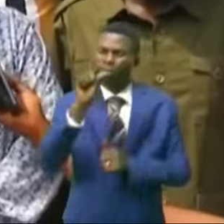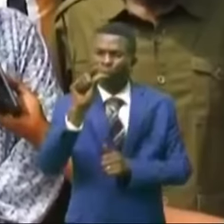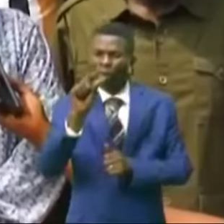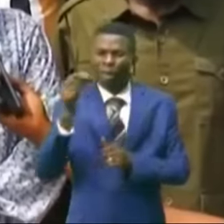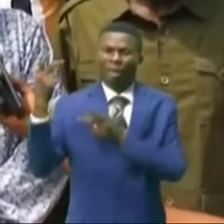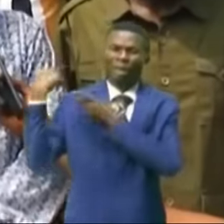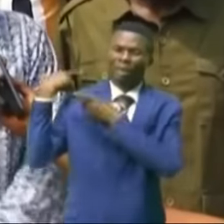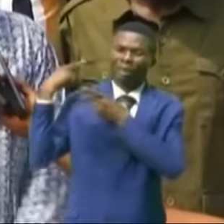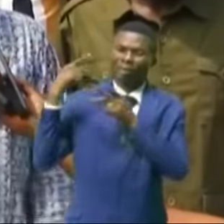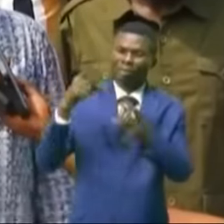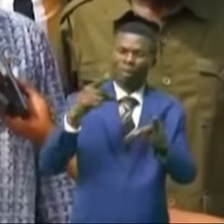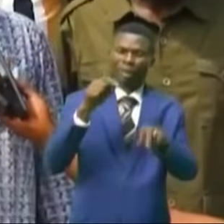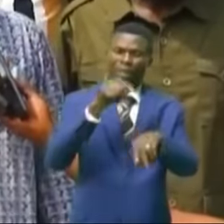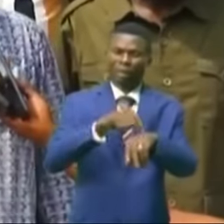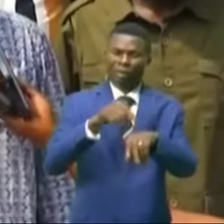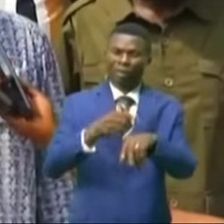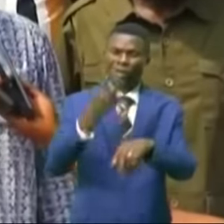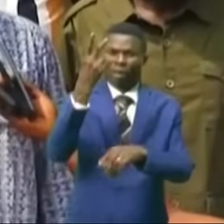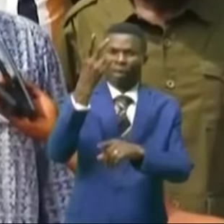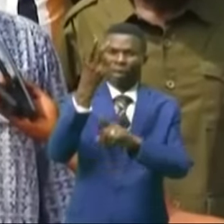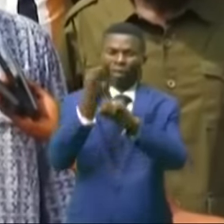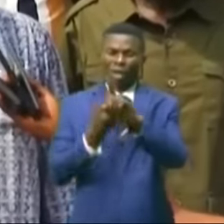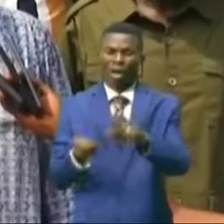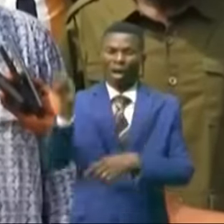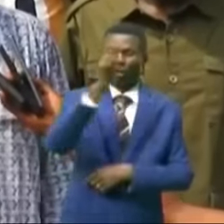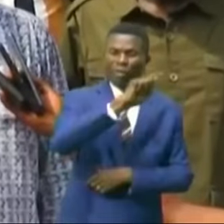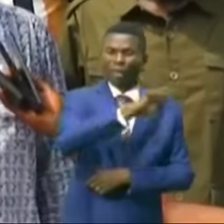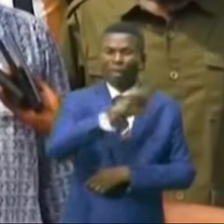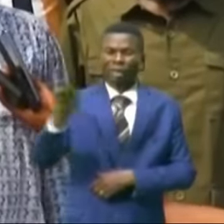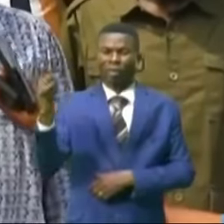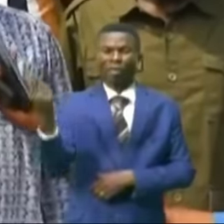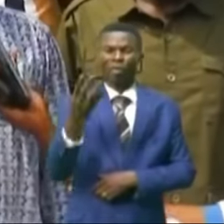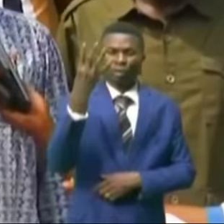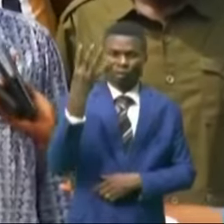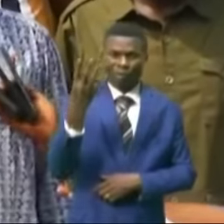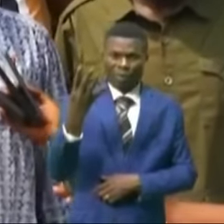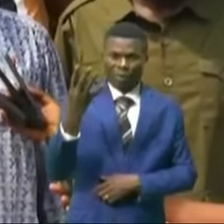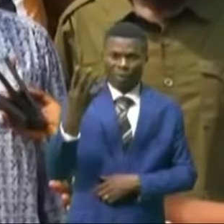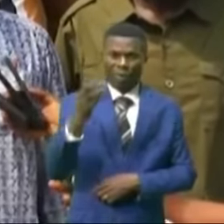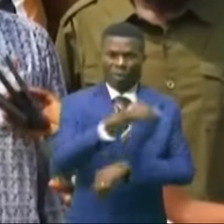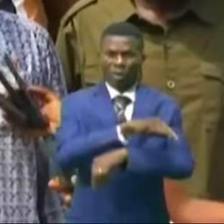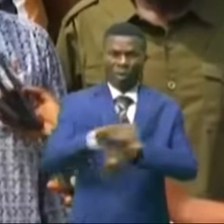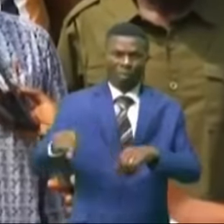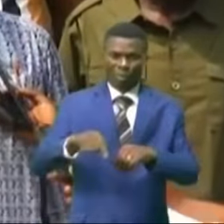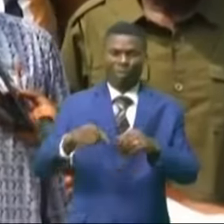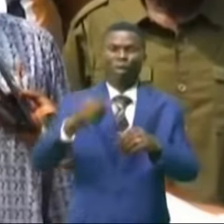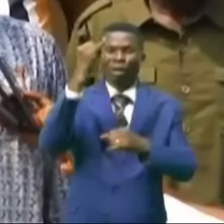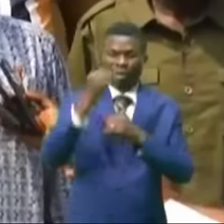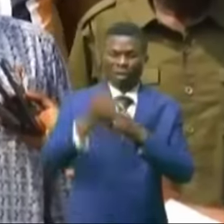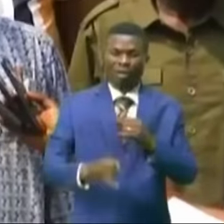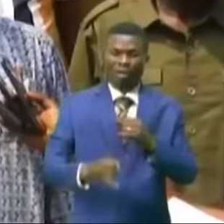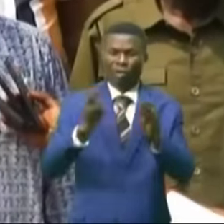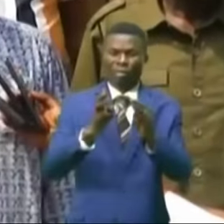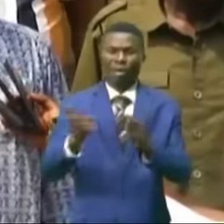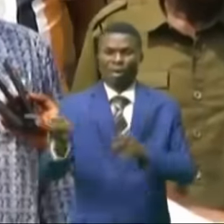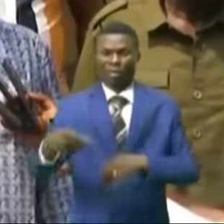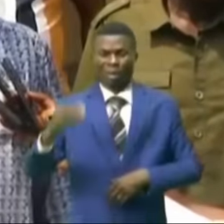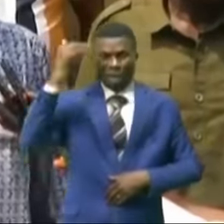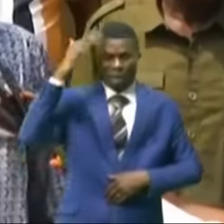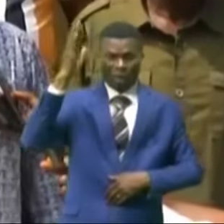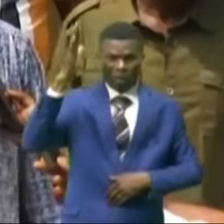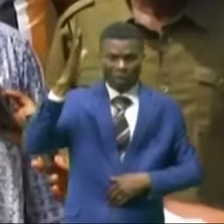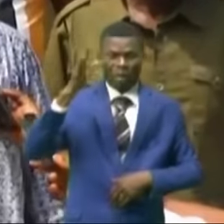depuis la date du 2 avril 2024 que le bureau définitif de l'Assemblée provinciale a